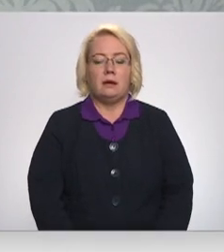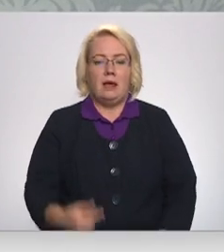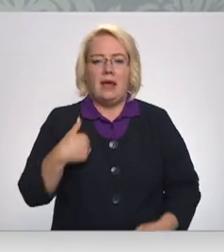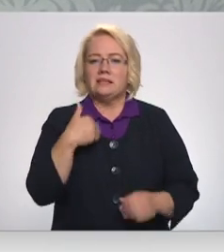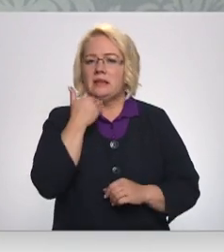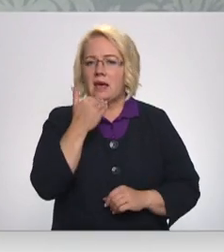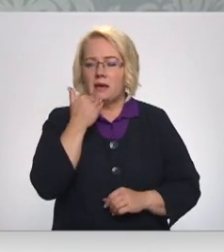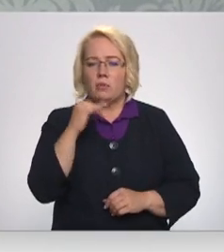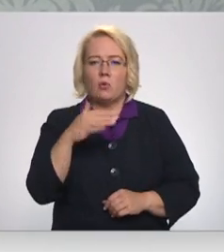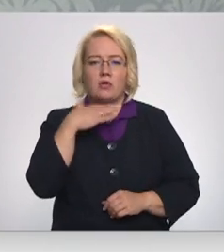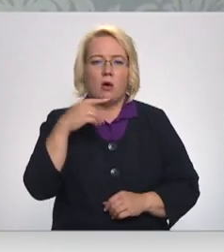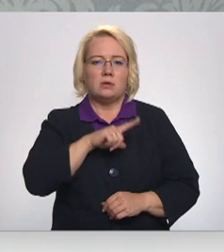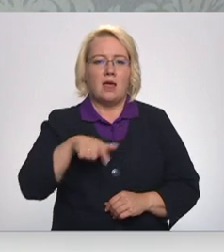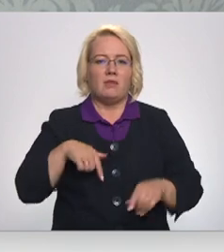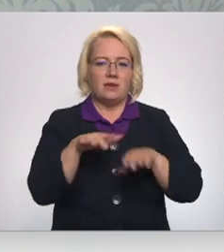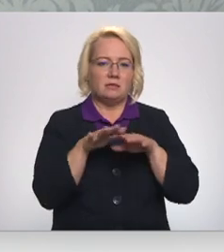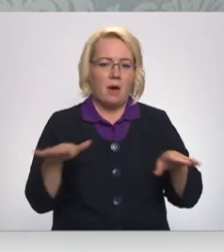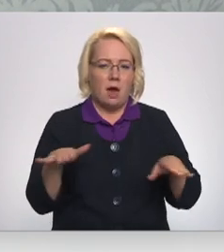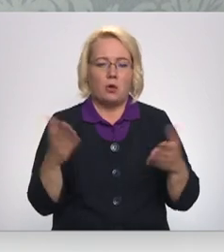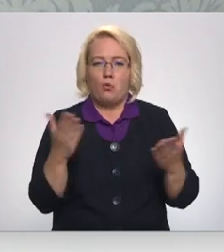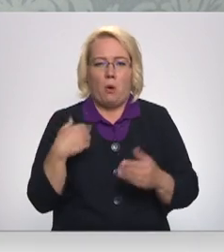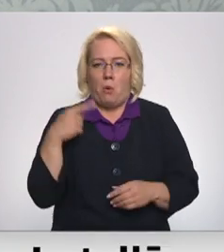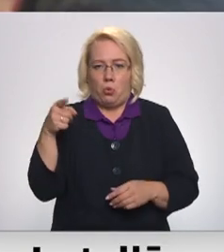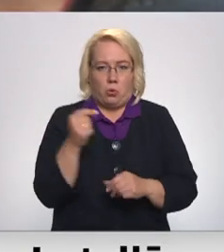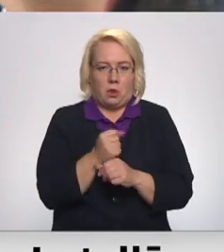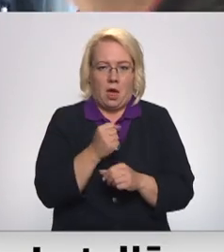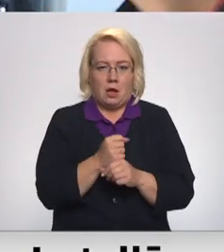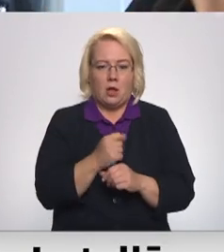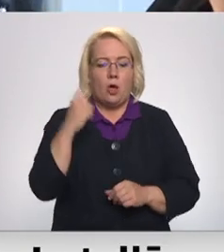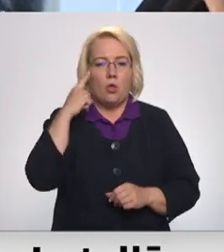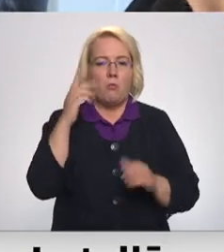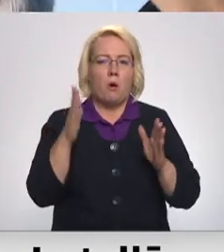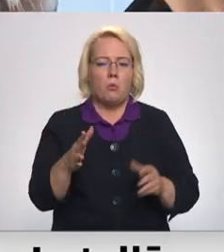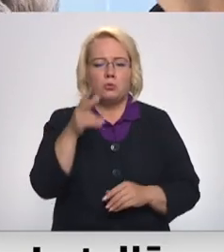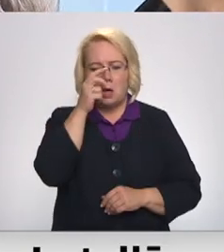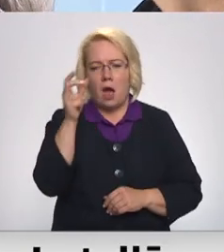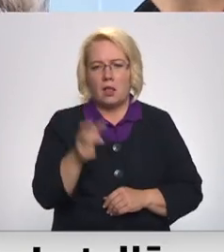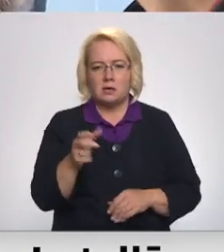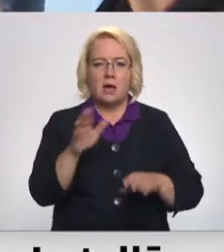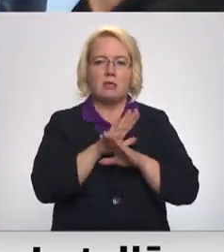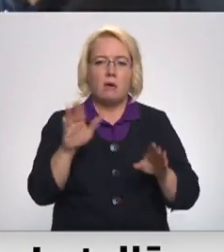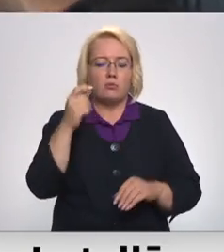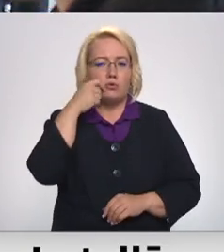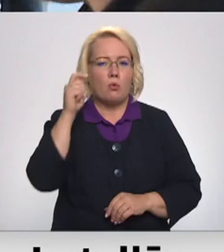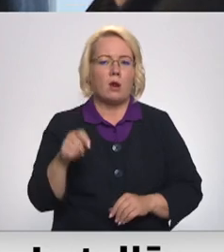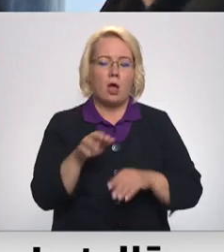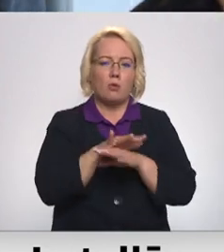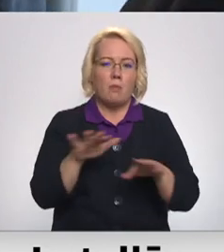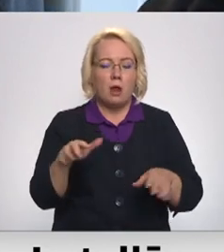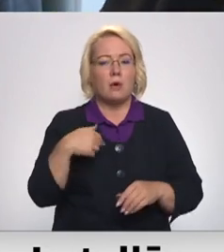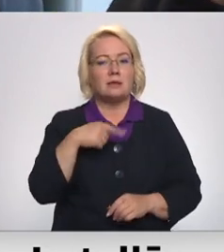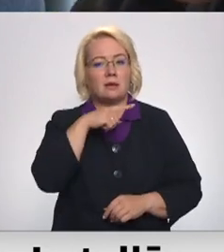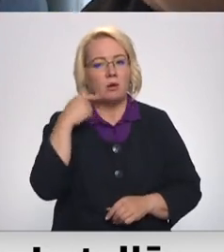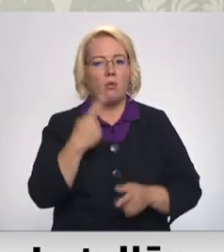Es negribēju, jo daudz Latvijas bērnu. Ko man tur darīt? Domāju, ka būs garlaicīgi. Nebūs ukraiņu bērnu. Es